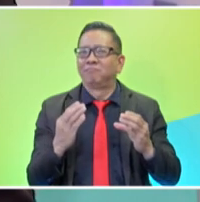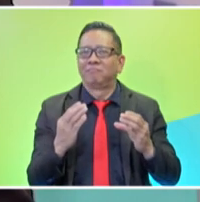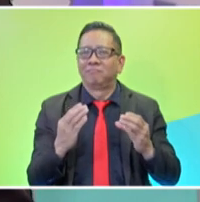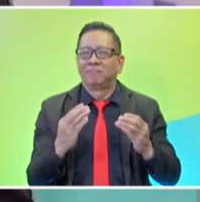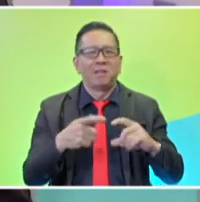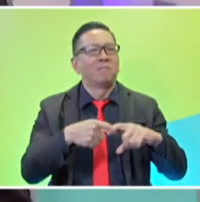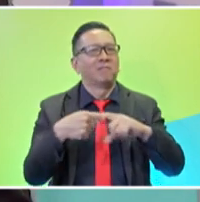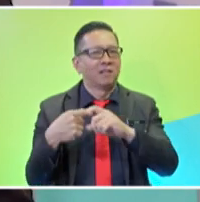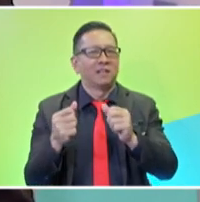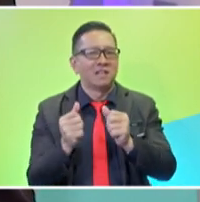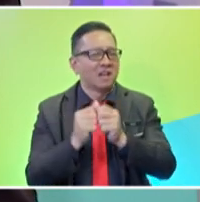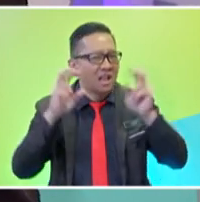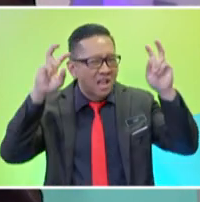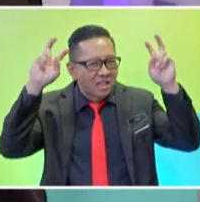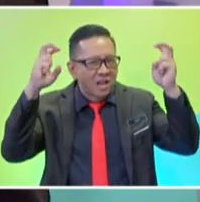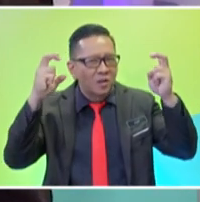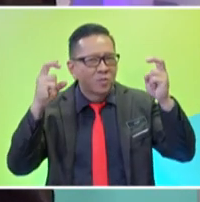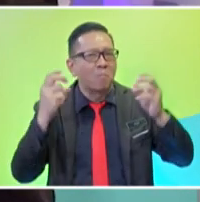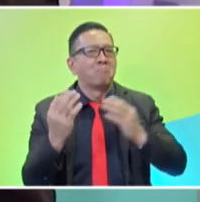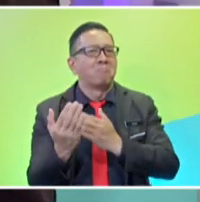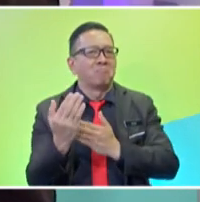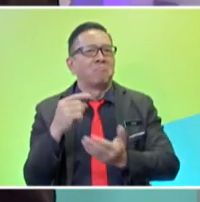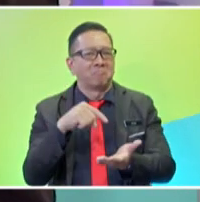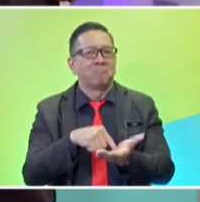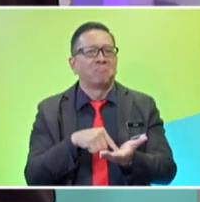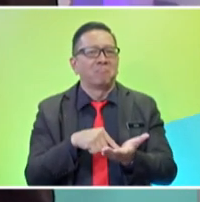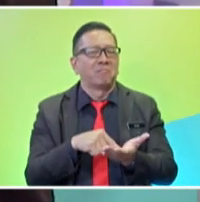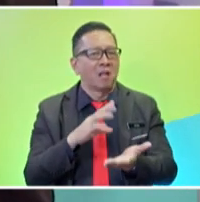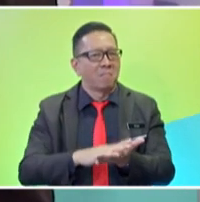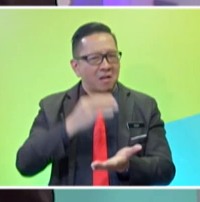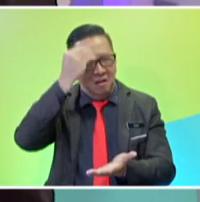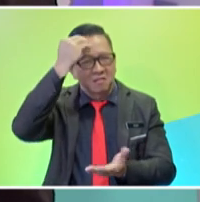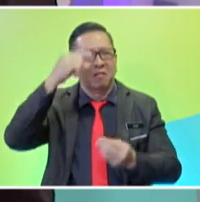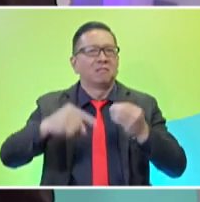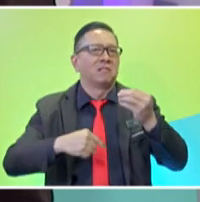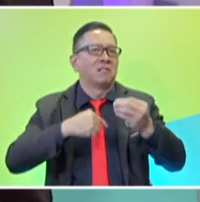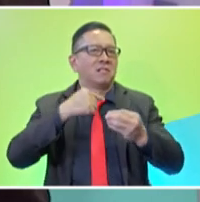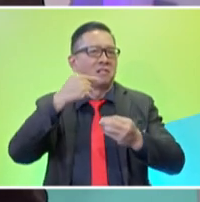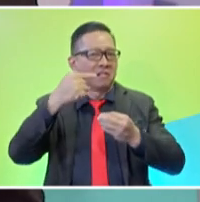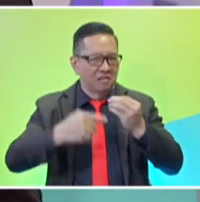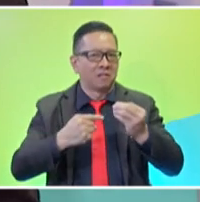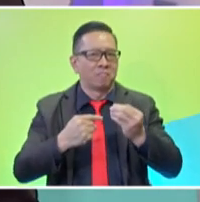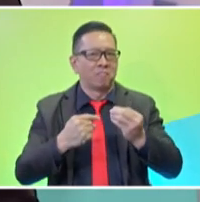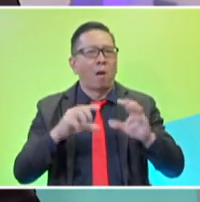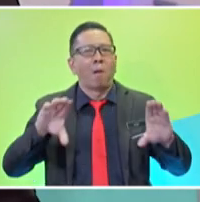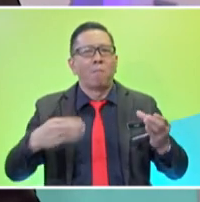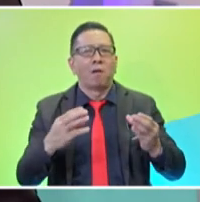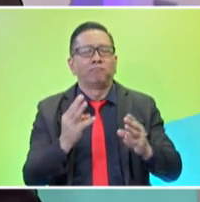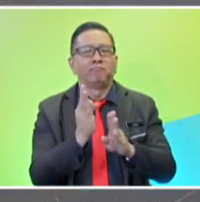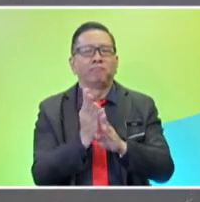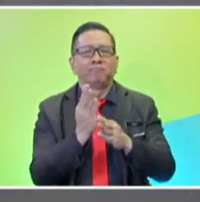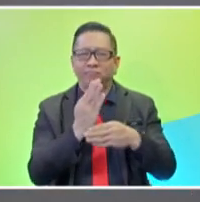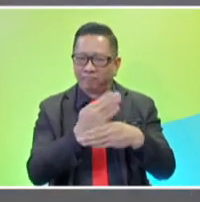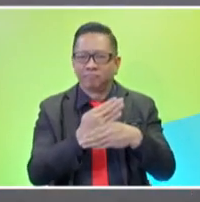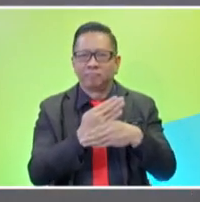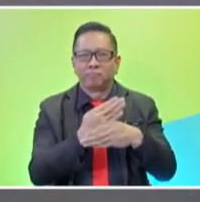dengan topik yang kita belajar ini yaitu kita tidak belajar meminum wakaf atau model berdasarkan Project Brave